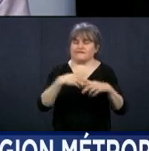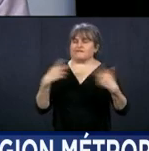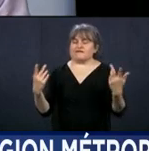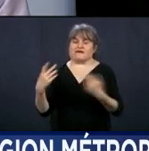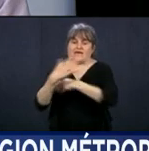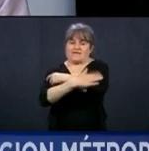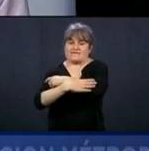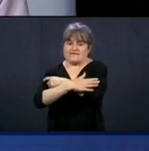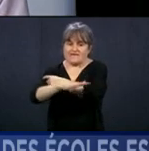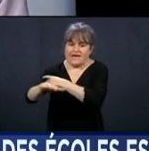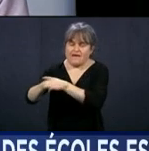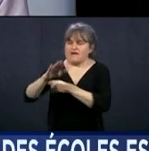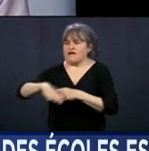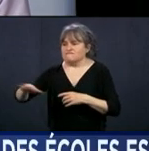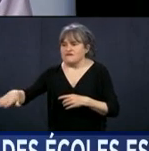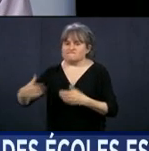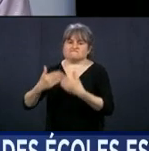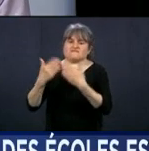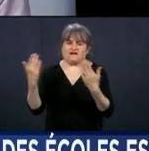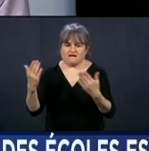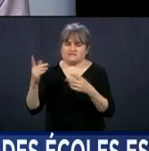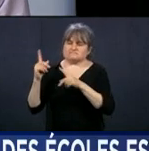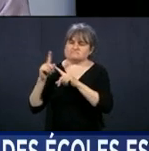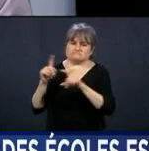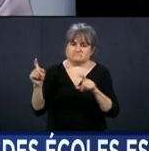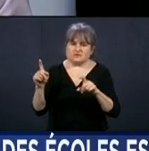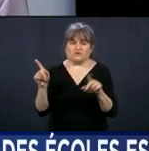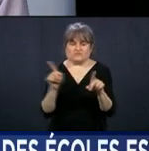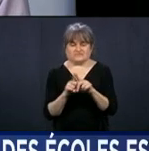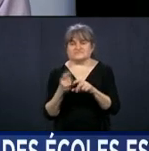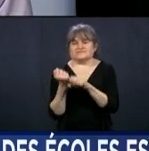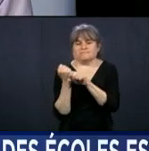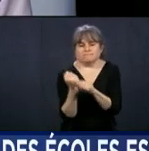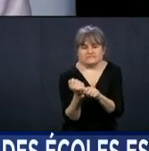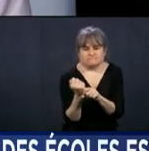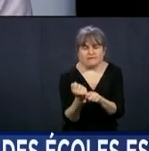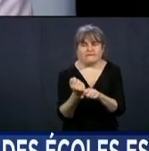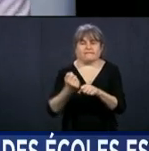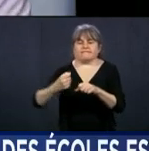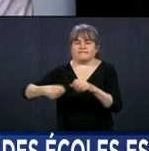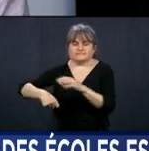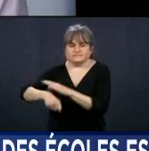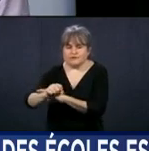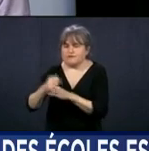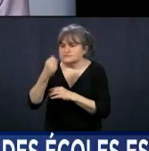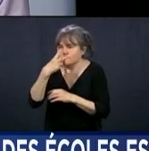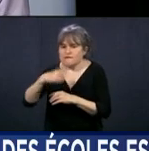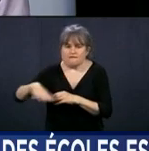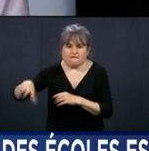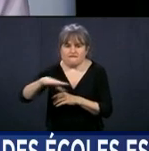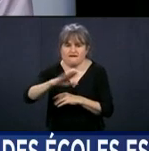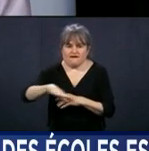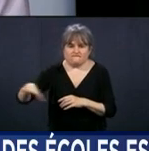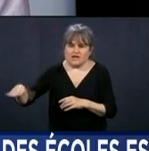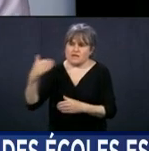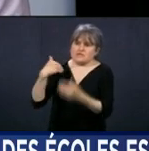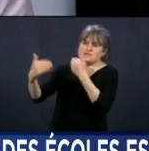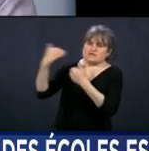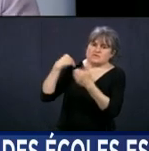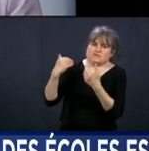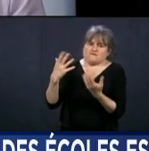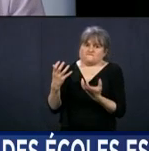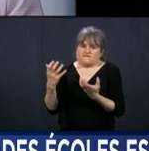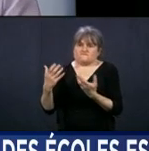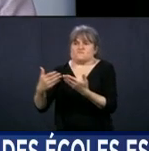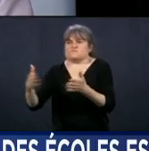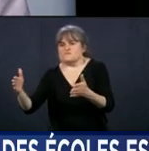vacances, j'appelle ça le petit baseball, mais c'est dans le sens que nos enfants jouent au sport, là, les sports de groupe pour les enfants. Donc, évidemment, on va